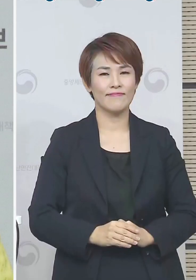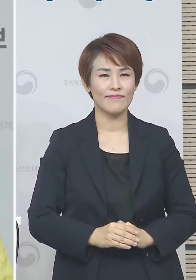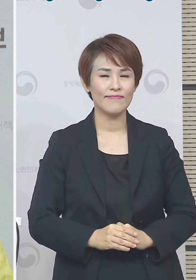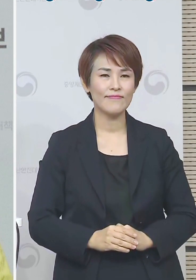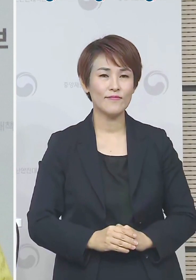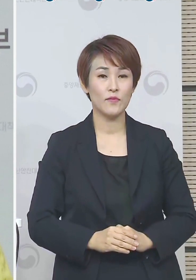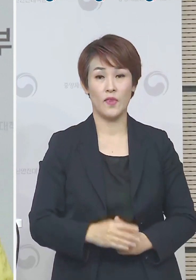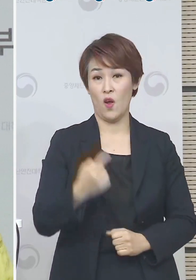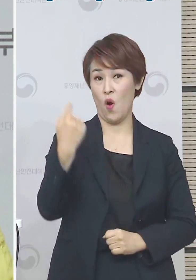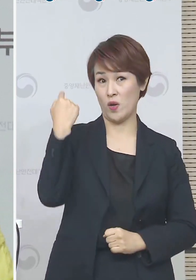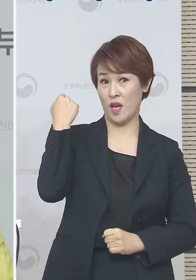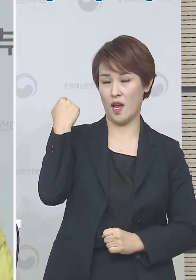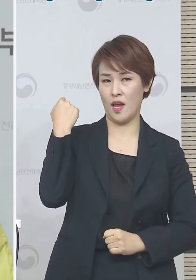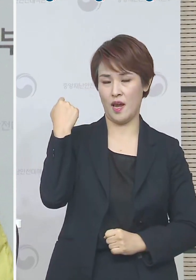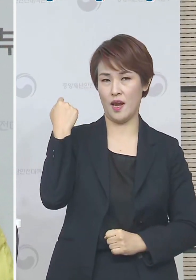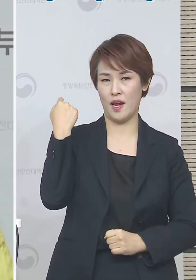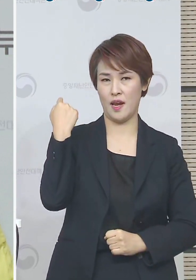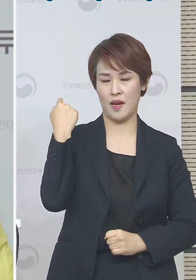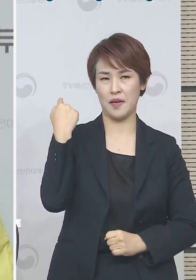어제